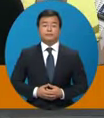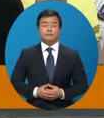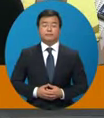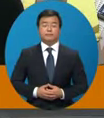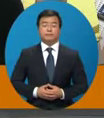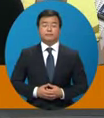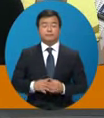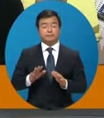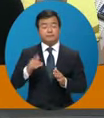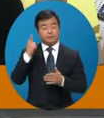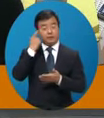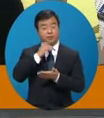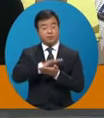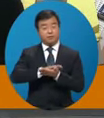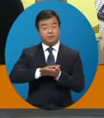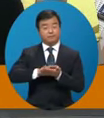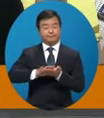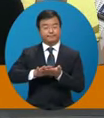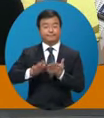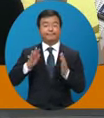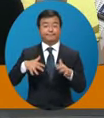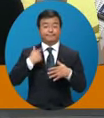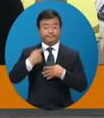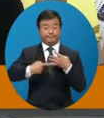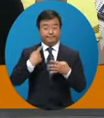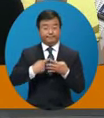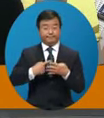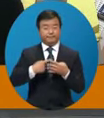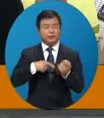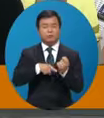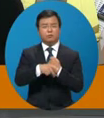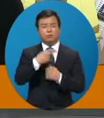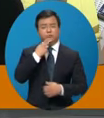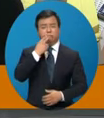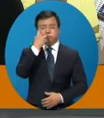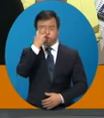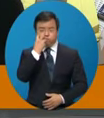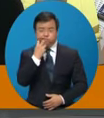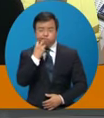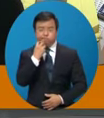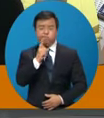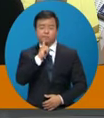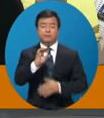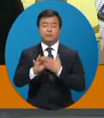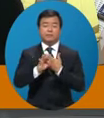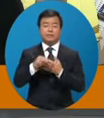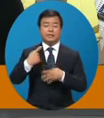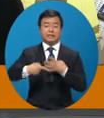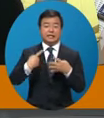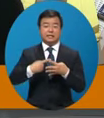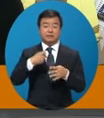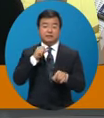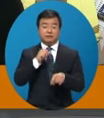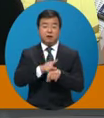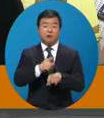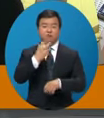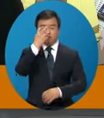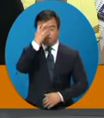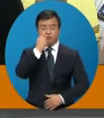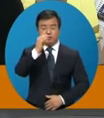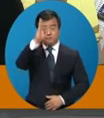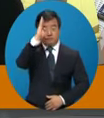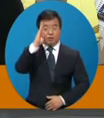네, 선선한 가을 날씨에 까닭없이 우울해진다면 계절성 우울증을 의심해봐야 하는데요.